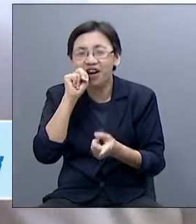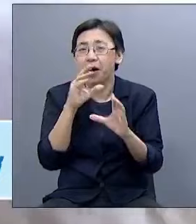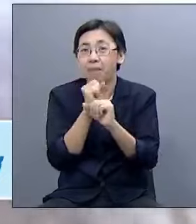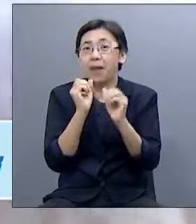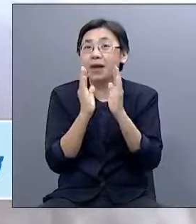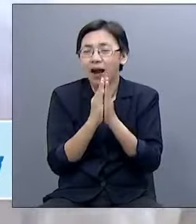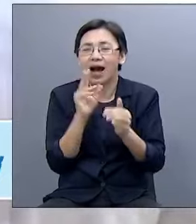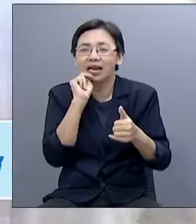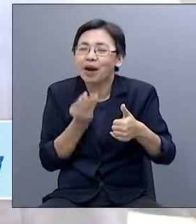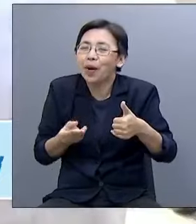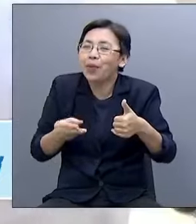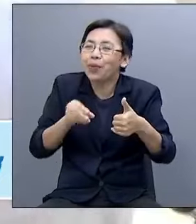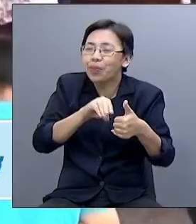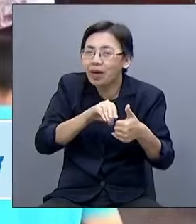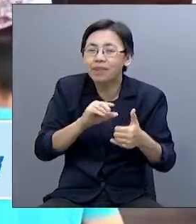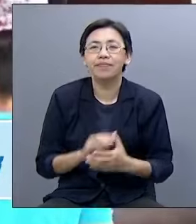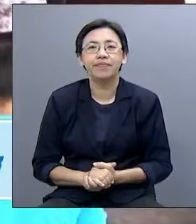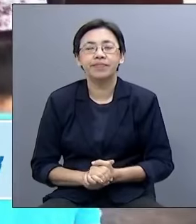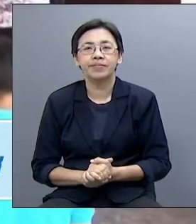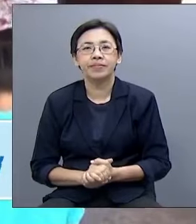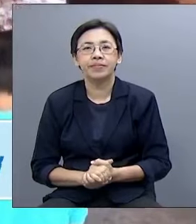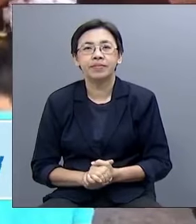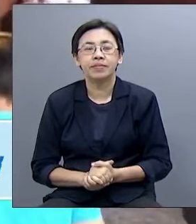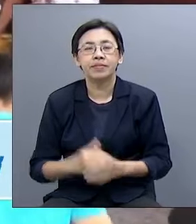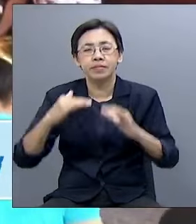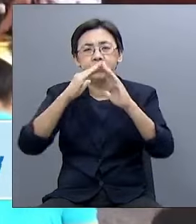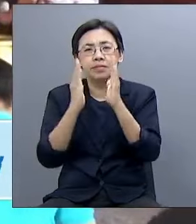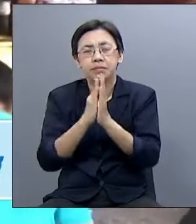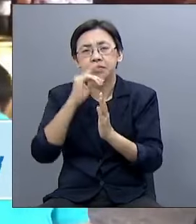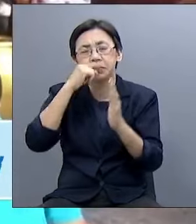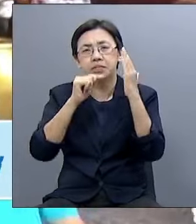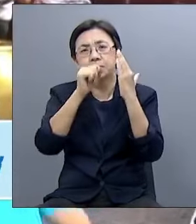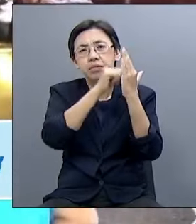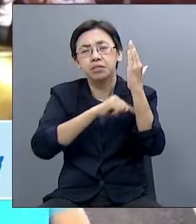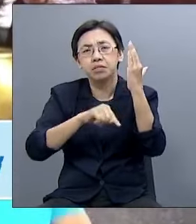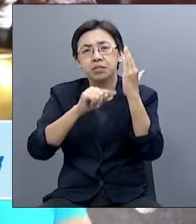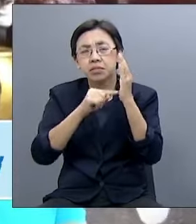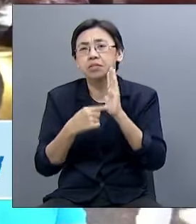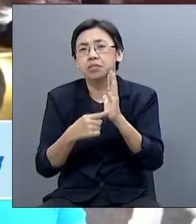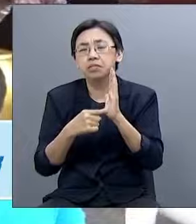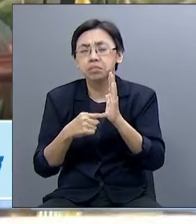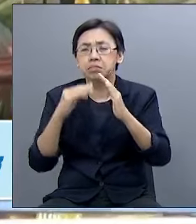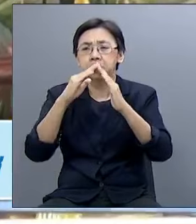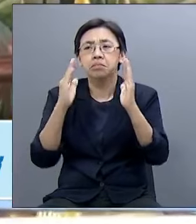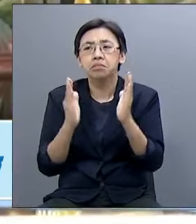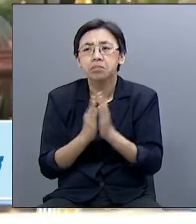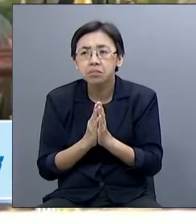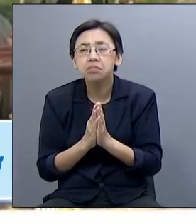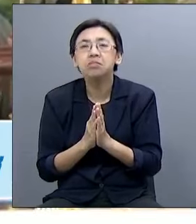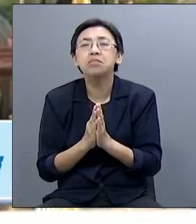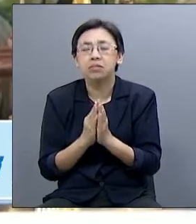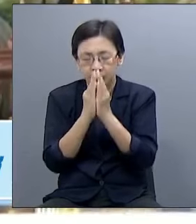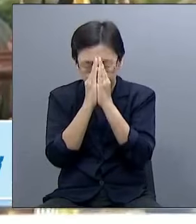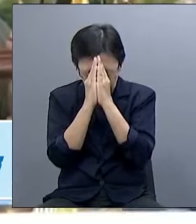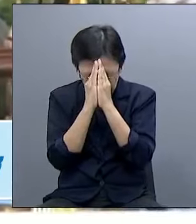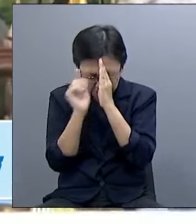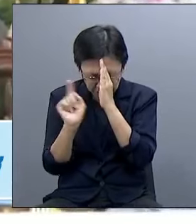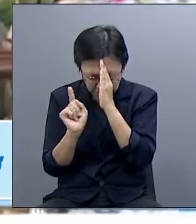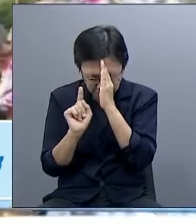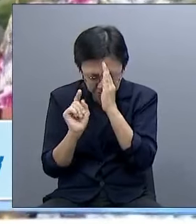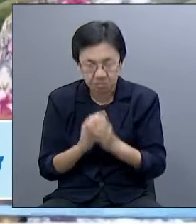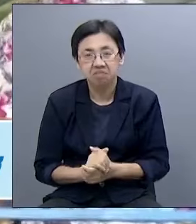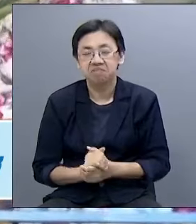ฬค่ะ ค่ะนะก็จริงๆในวัดบ้านเรานะคุณผู้ชมจริงๆก็จะมีอย่างบางที่ที่เขาเอานับถือว่านะคะมีกฎเล